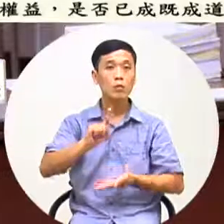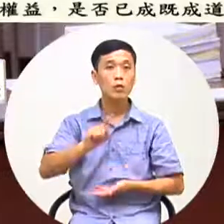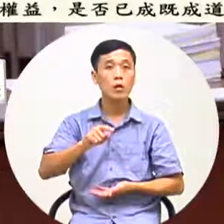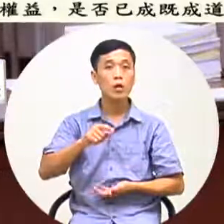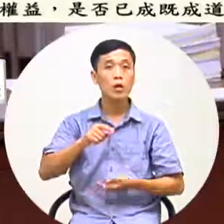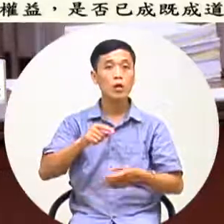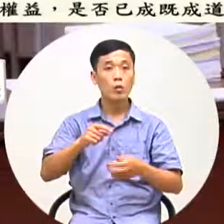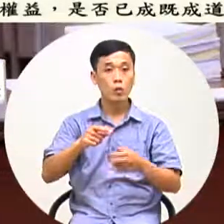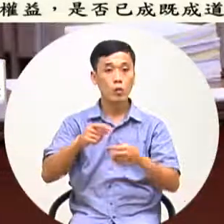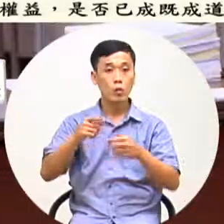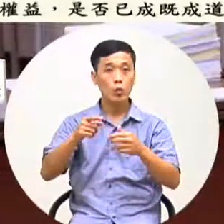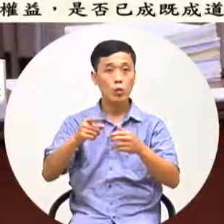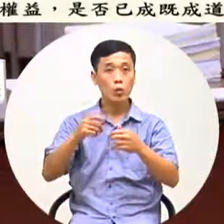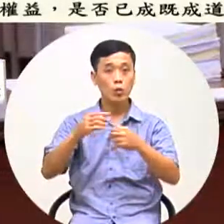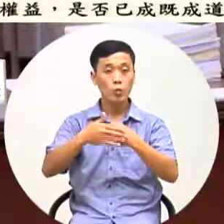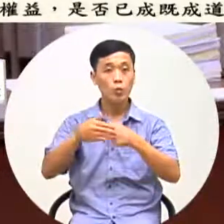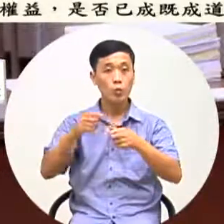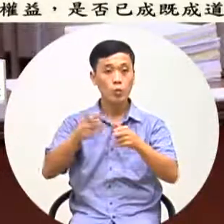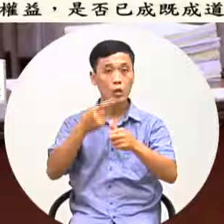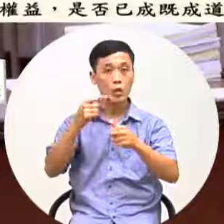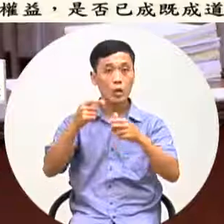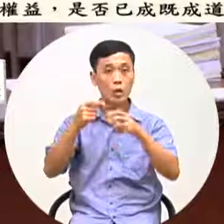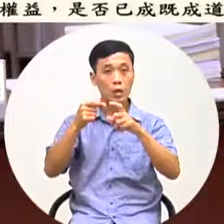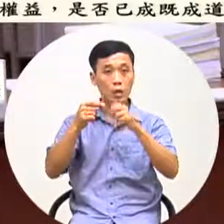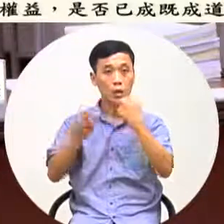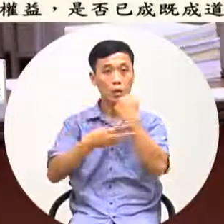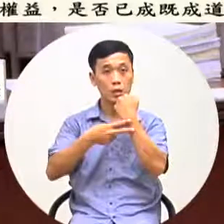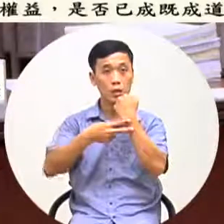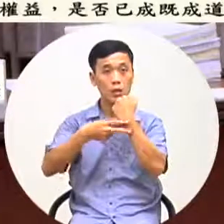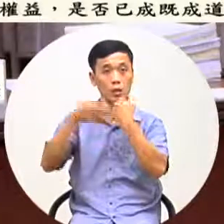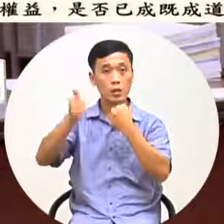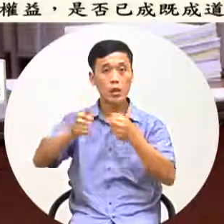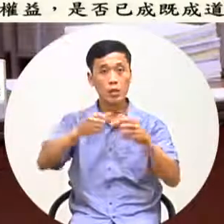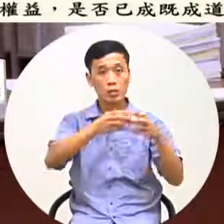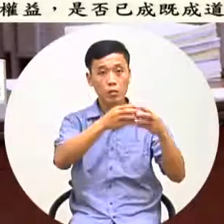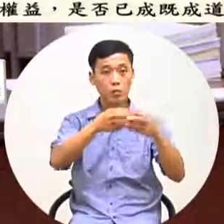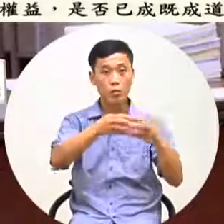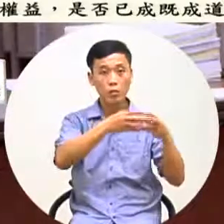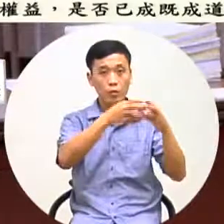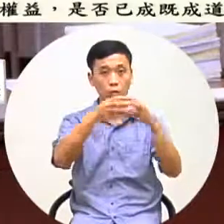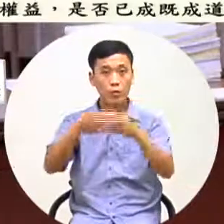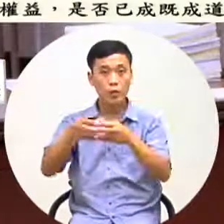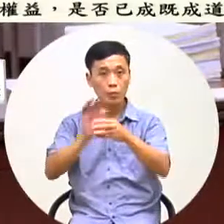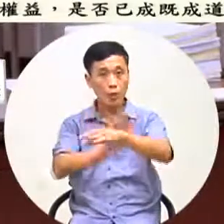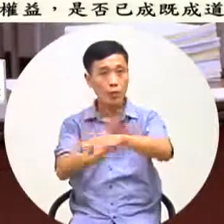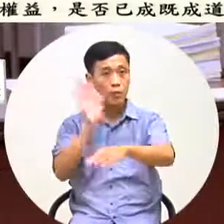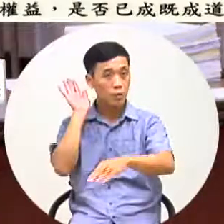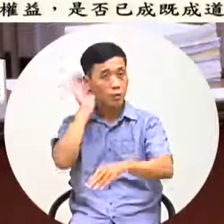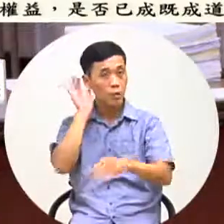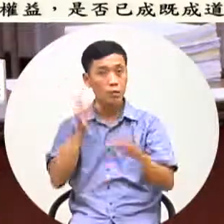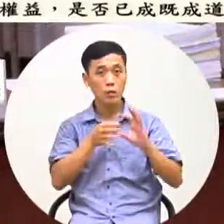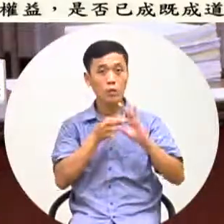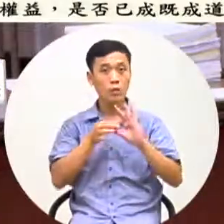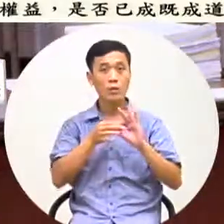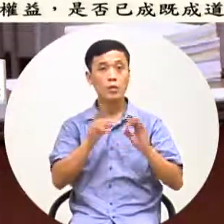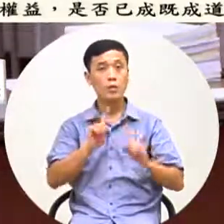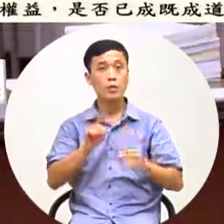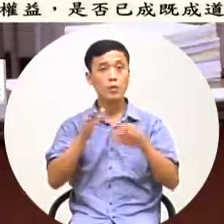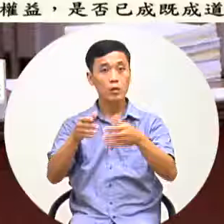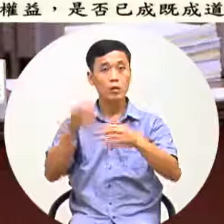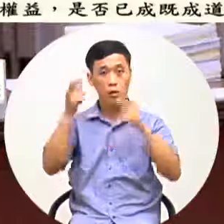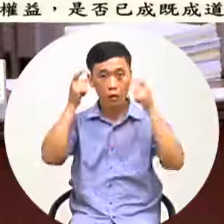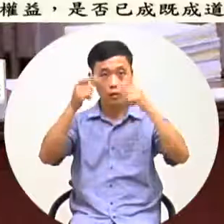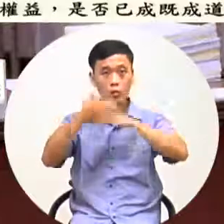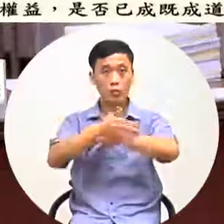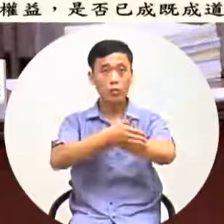啊啊，有呐带来遮，吼、哦，咧旁听，咧关心啥，哦，就是讲伫阮高雄关一个公共建设，一水沟、排水